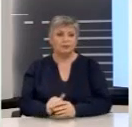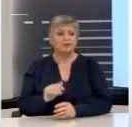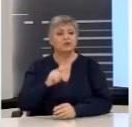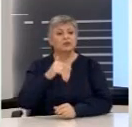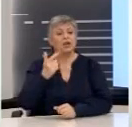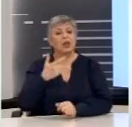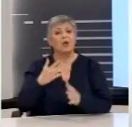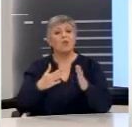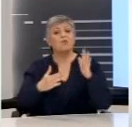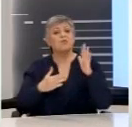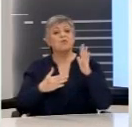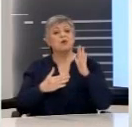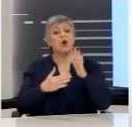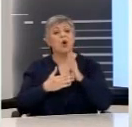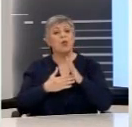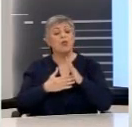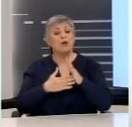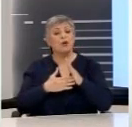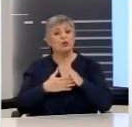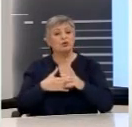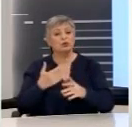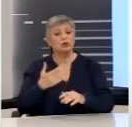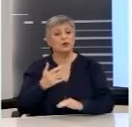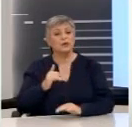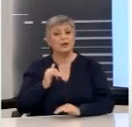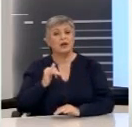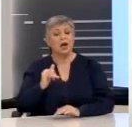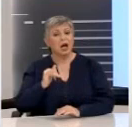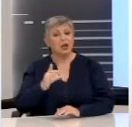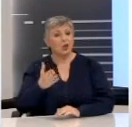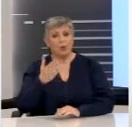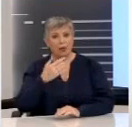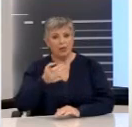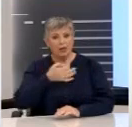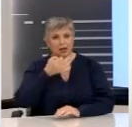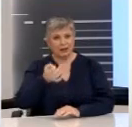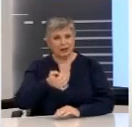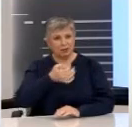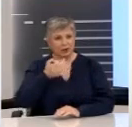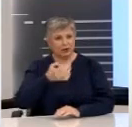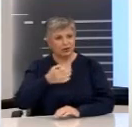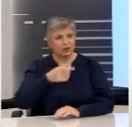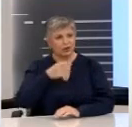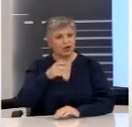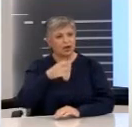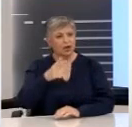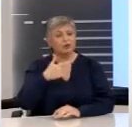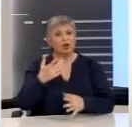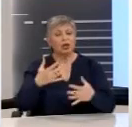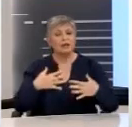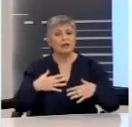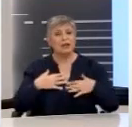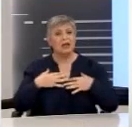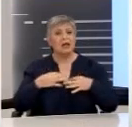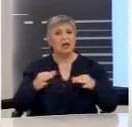κύριε Ορίστε. Πρόεδρε. Δεν έχει μιλήσει ο Πρόεδρος μου ακόμα. Δεν έχει μιλήσει. Μα δεν είστε κοινοβουλευτικός εκπρόσωπος.